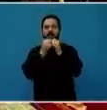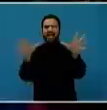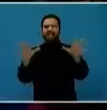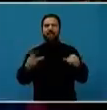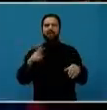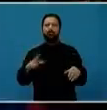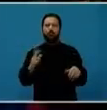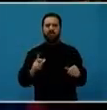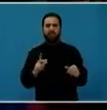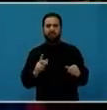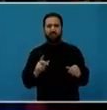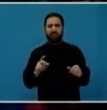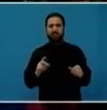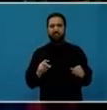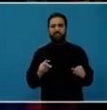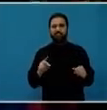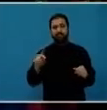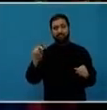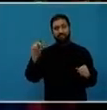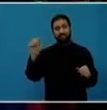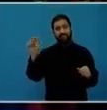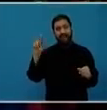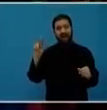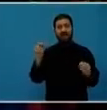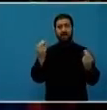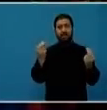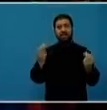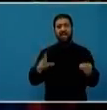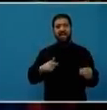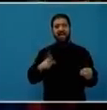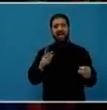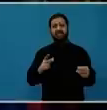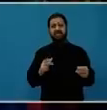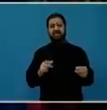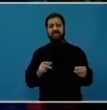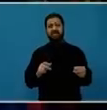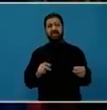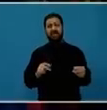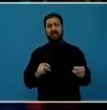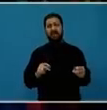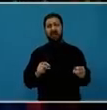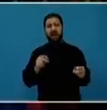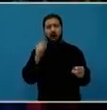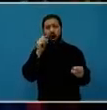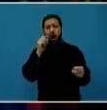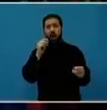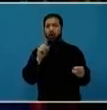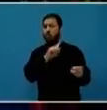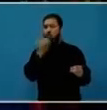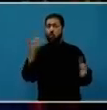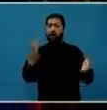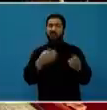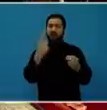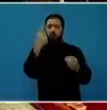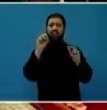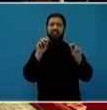cu Dumnezeu, dar bine este că nu avem, să spunem așa, o învățătură despre